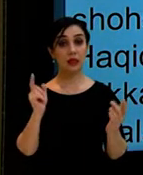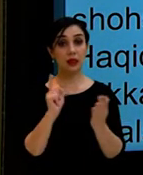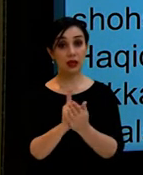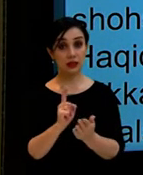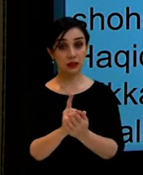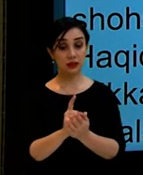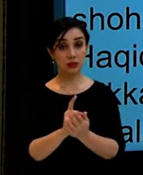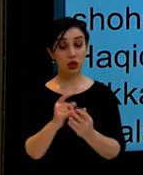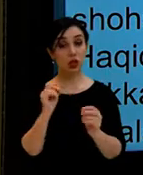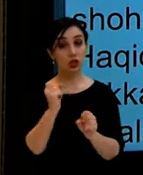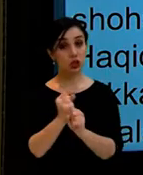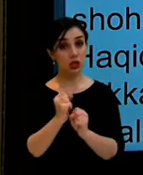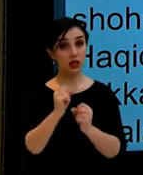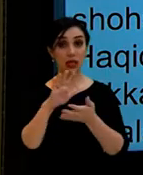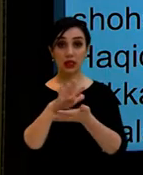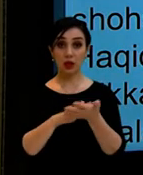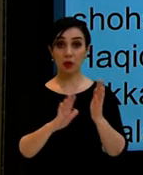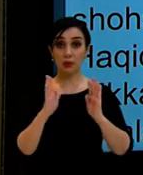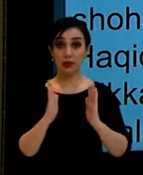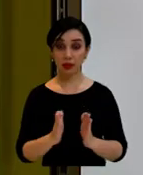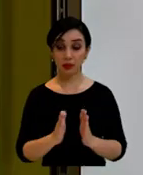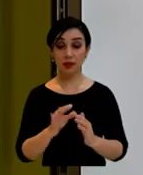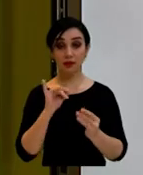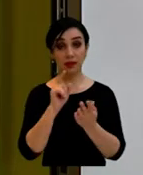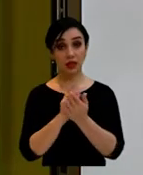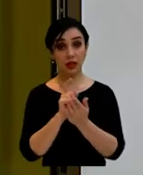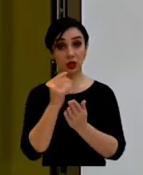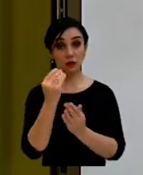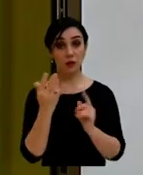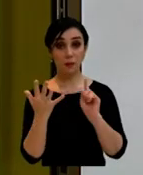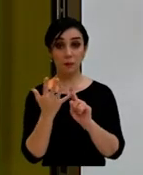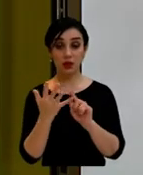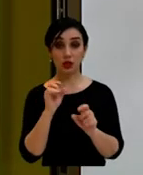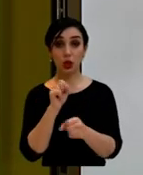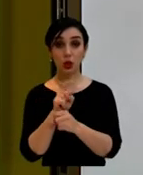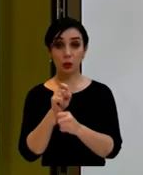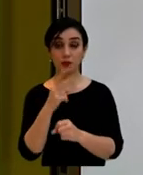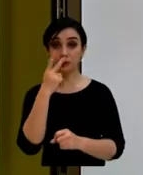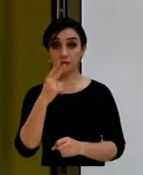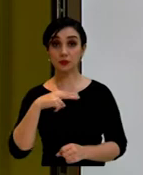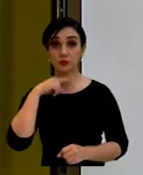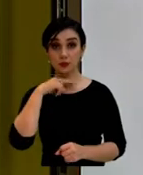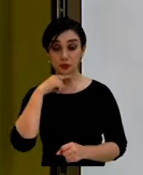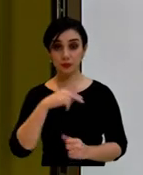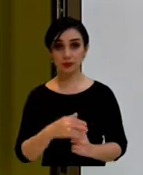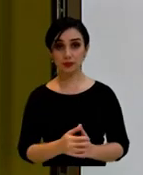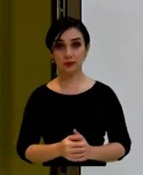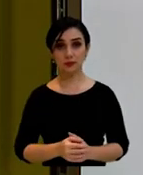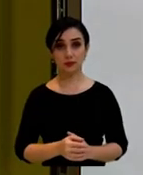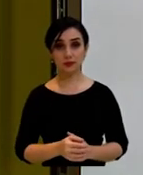Darsligimizda ishlashni davom ettiramiz. Darsligingizdagi 5-chi topshiriqqa diqqatingizni qarating.